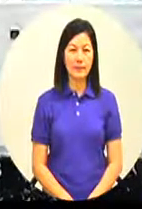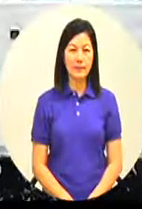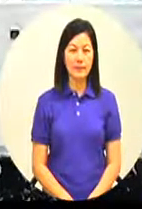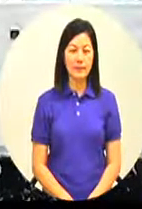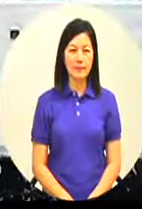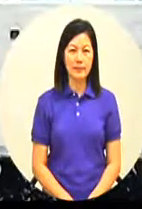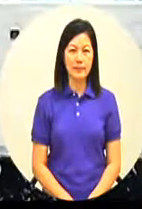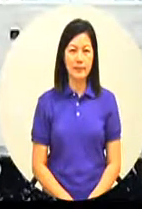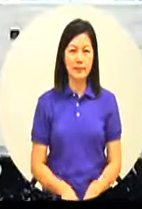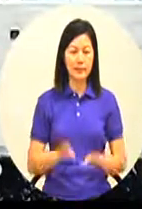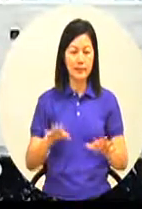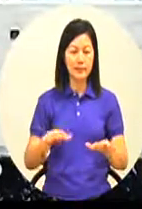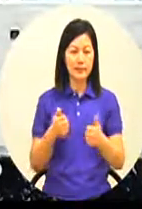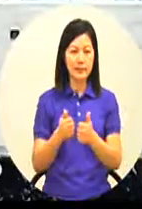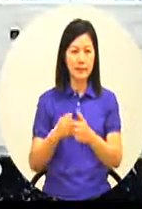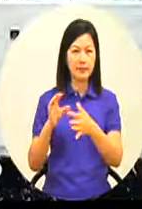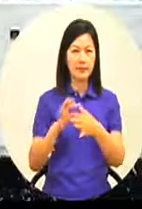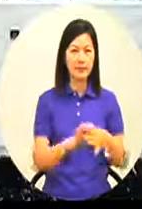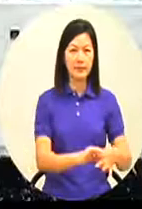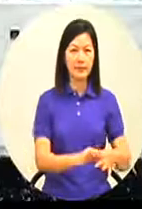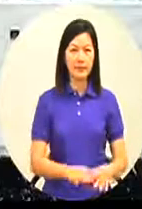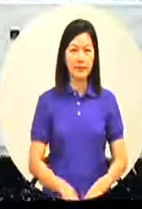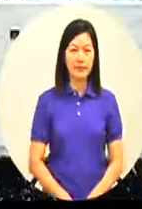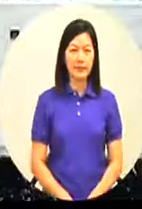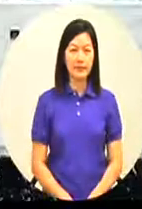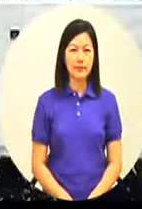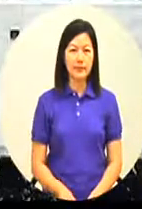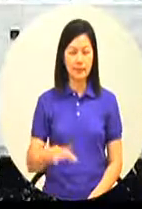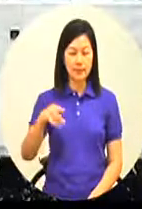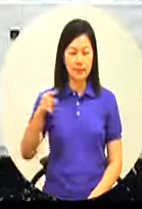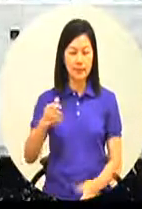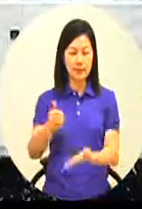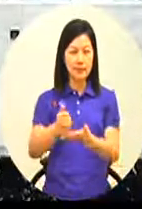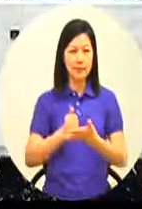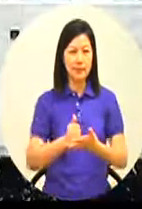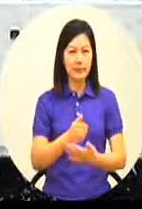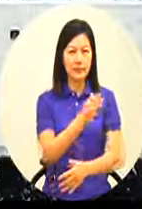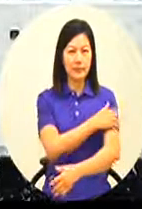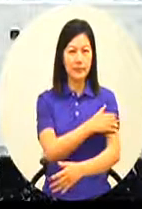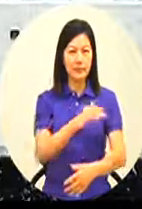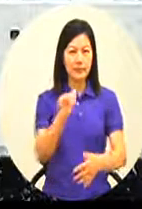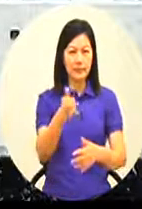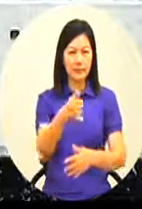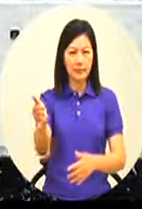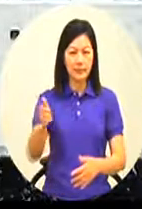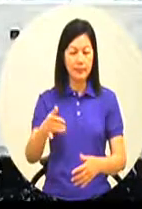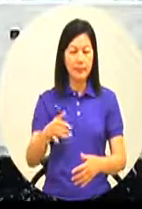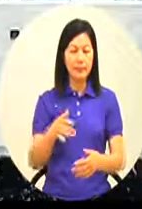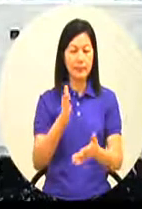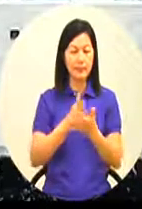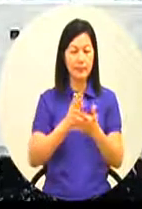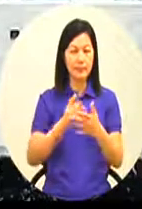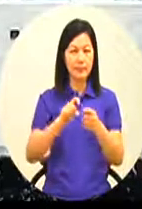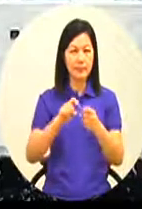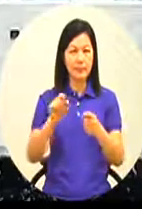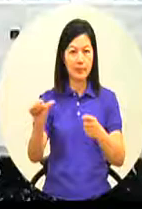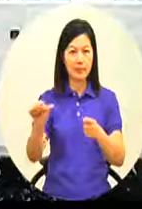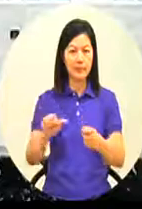那我们现在继续开会，先请我们陈慧文陈议员质询，时间